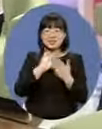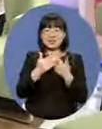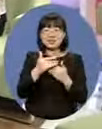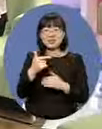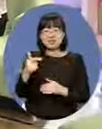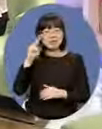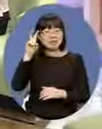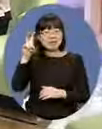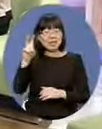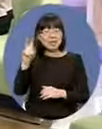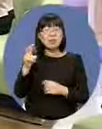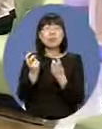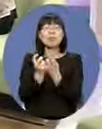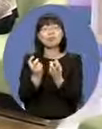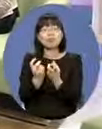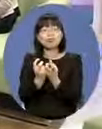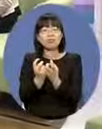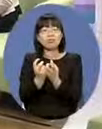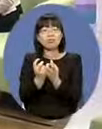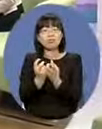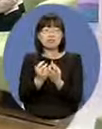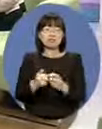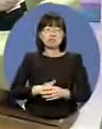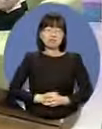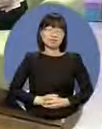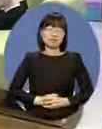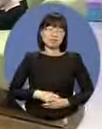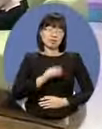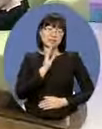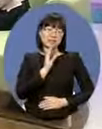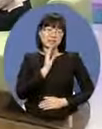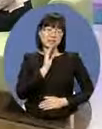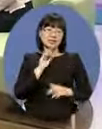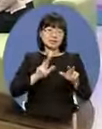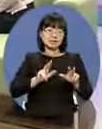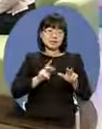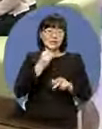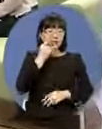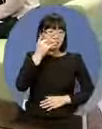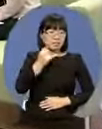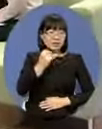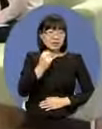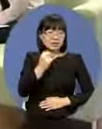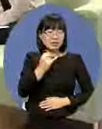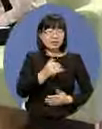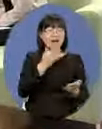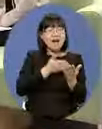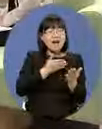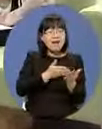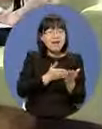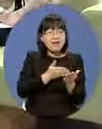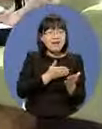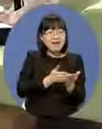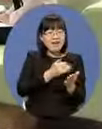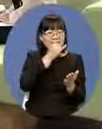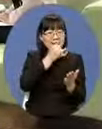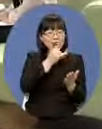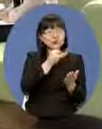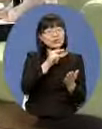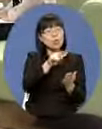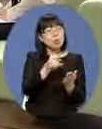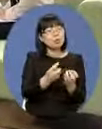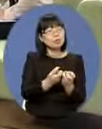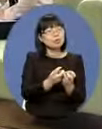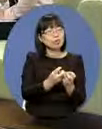근데 정말 저럴 때 어떻게 해야 될지를 모르겠어요, 선생님. 그렇죠. 그런데 이제 여기서 이제 엄마가 뭐 이제 하소연을 애한테 하고 있어요. 너 좀 그럴 수